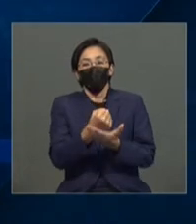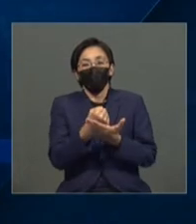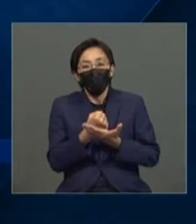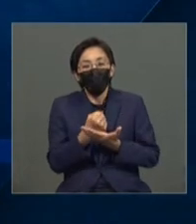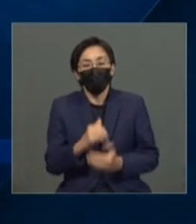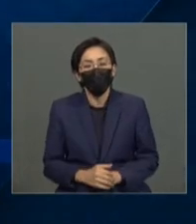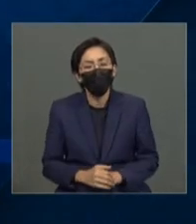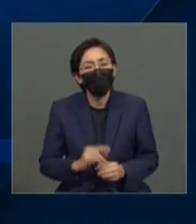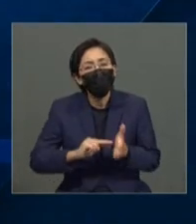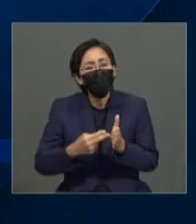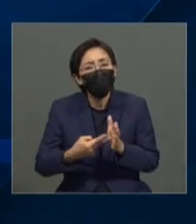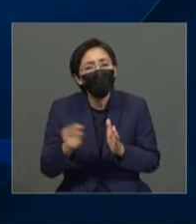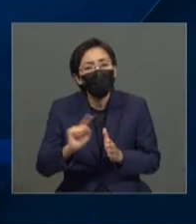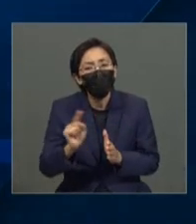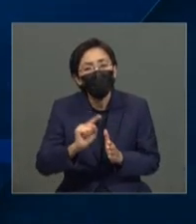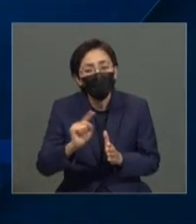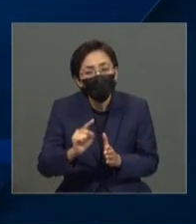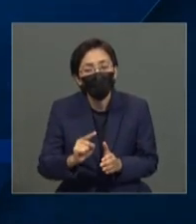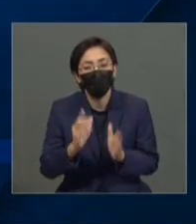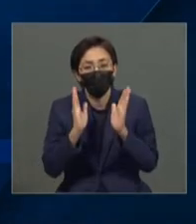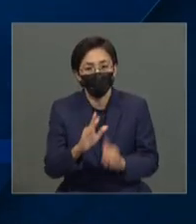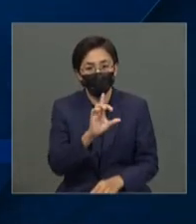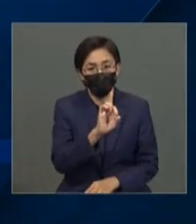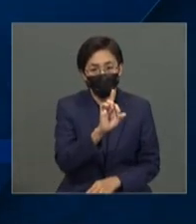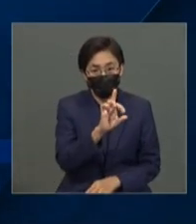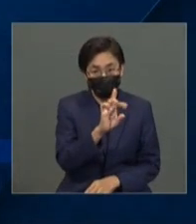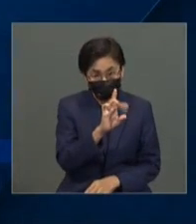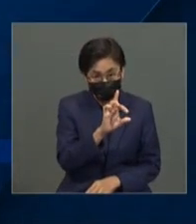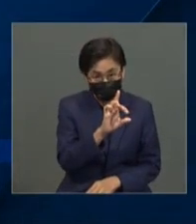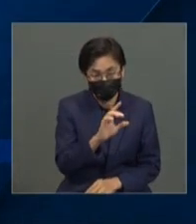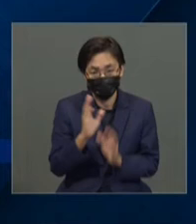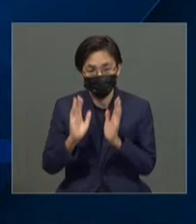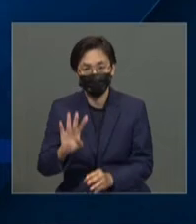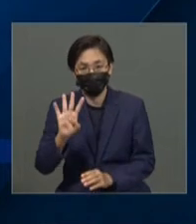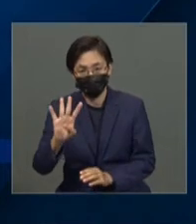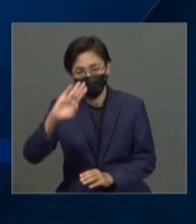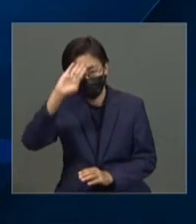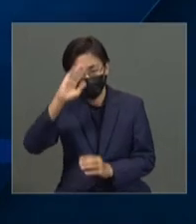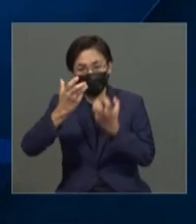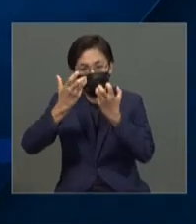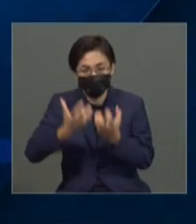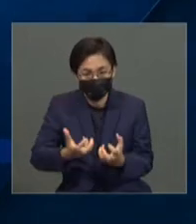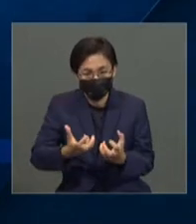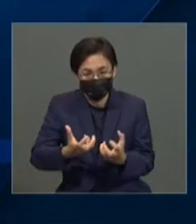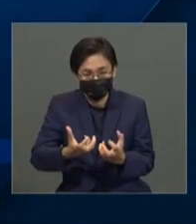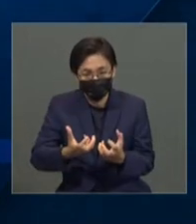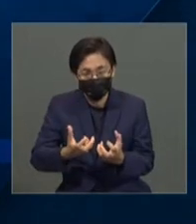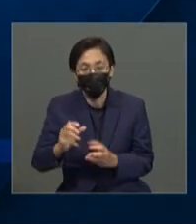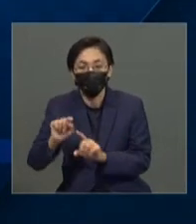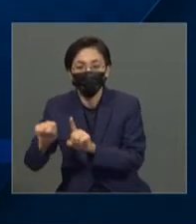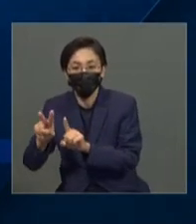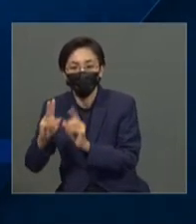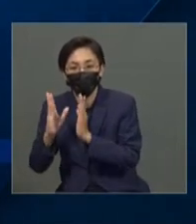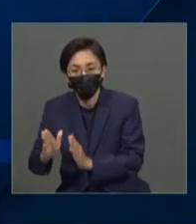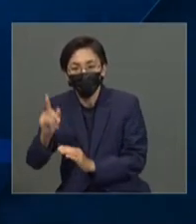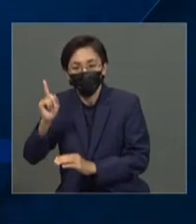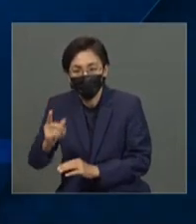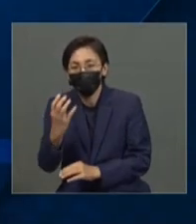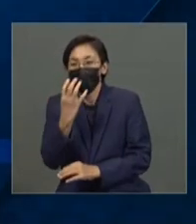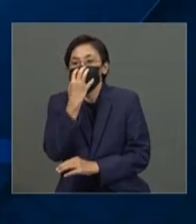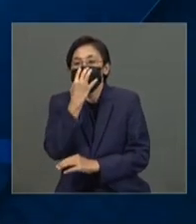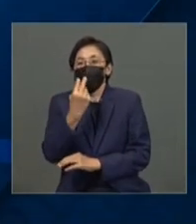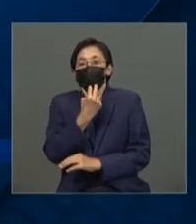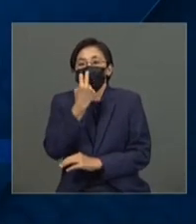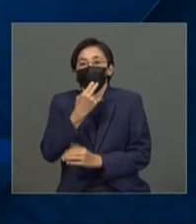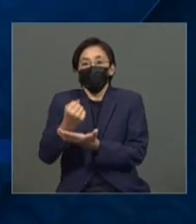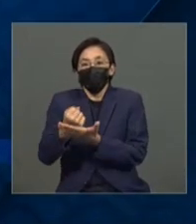ร่าวๆหมายความว่าผู้ป่วย100คน4คนจะมีอาการหนัก1ถึง2คนต้องการเครื่องช่วยหายใจ